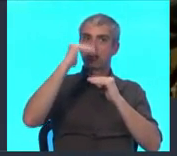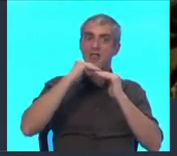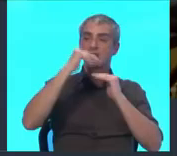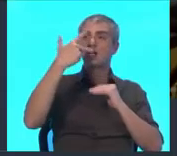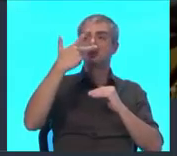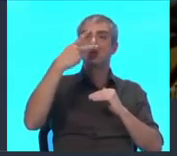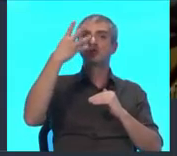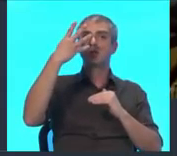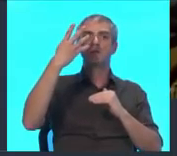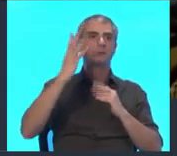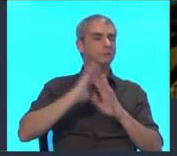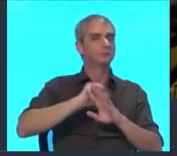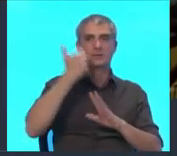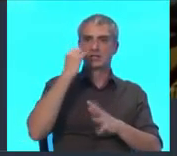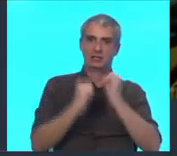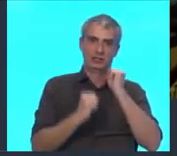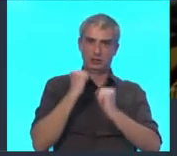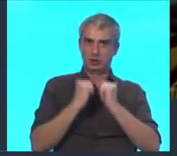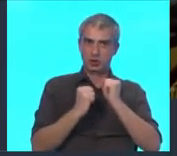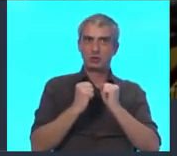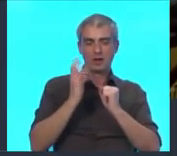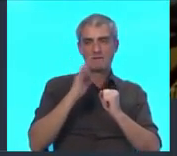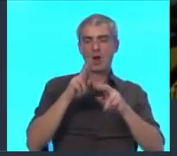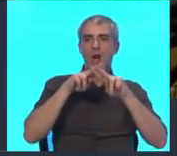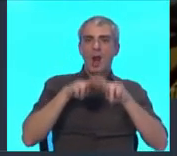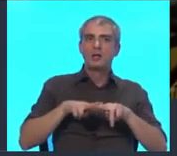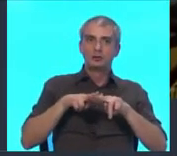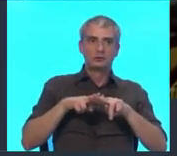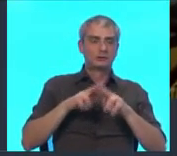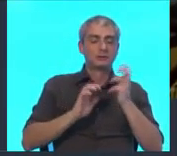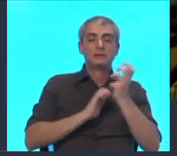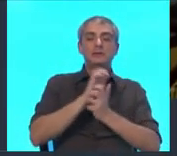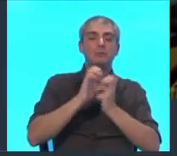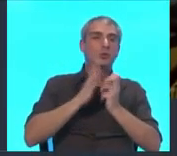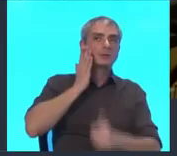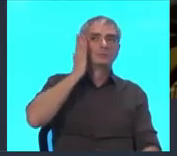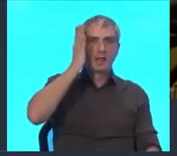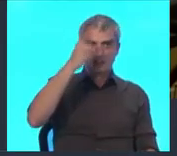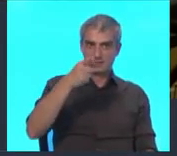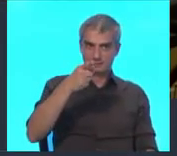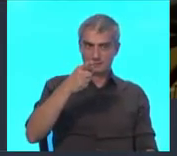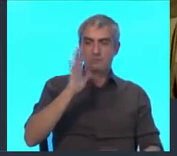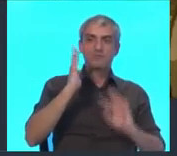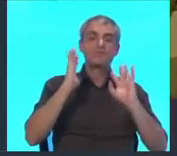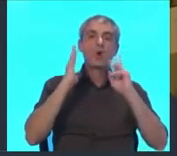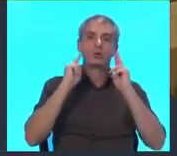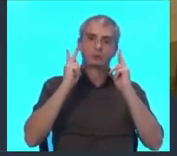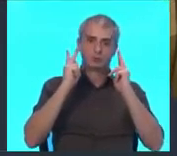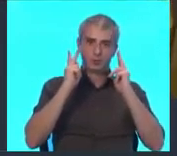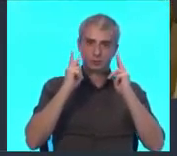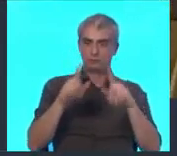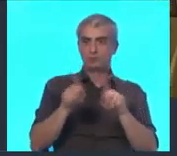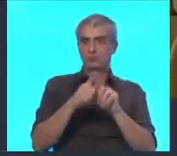3-4 הן הקשות ביותר ועלולות להשאיר סיבוכים עתידיים מאוד משמעותיים. כמו